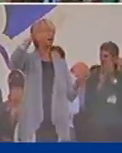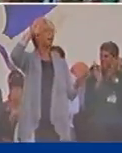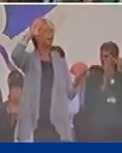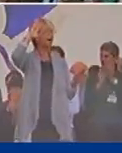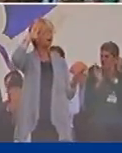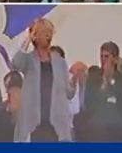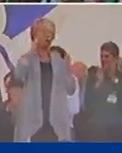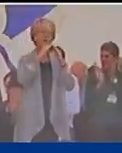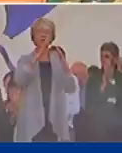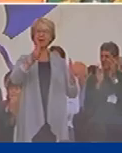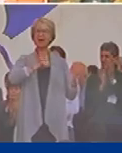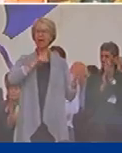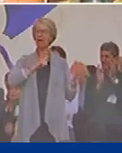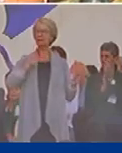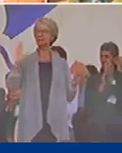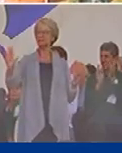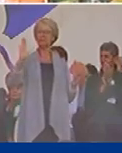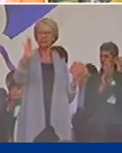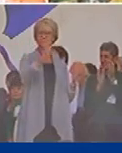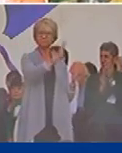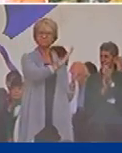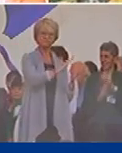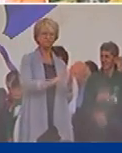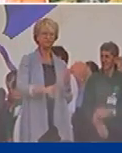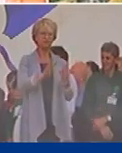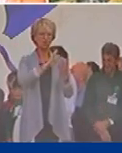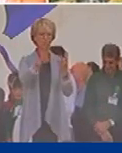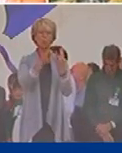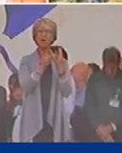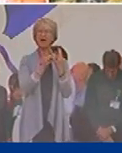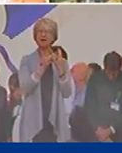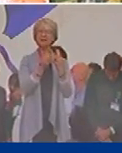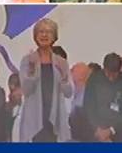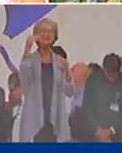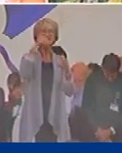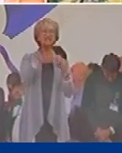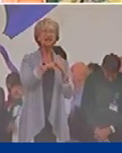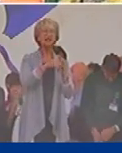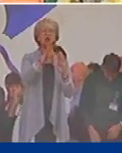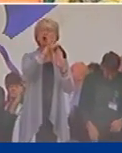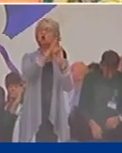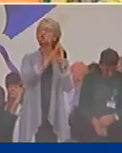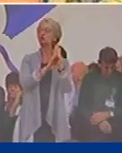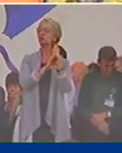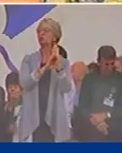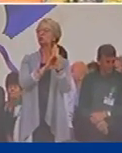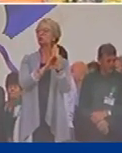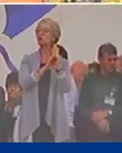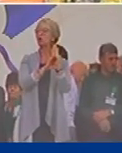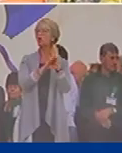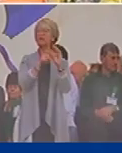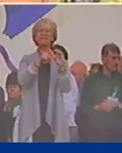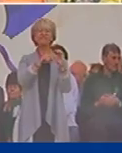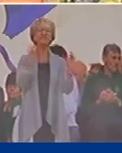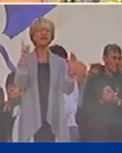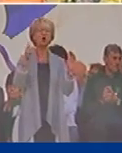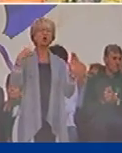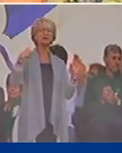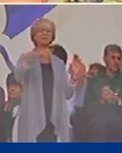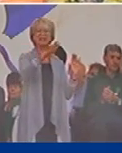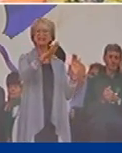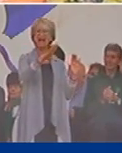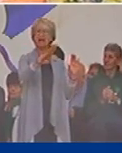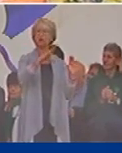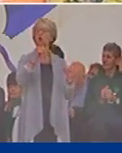casa nostra. 4. Inserire in Costituzione il vincolo di mandato.